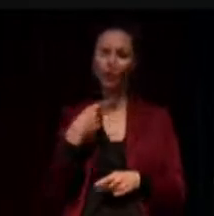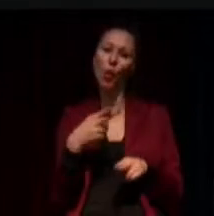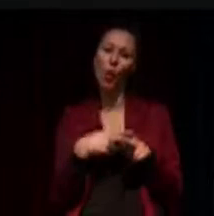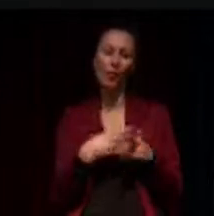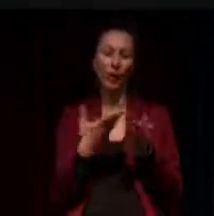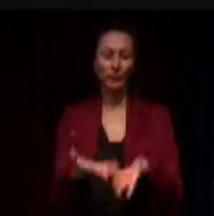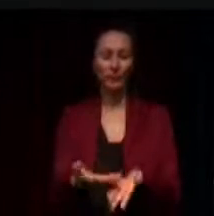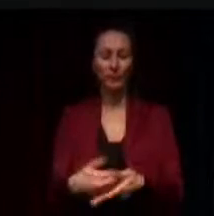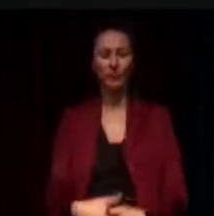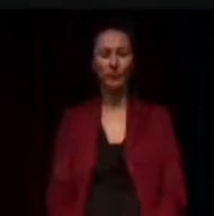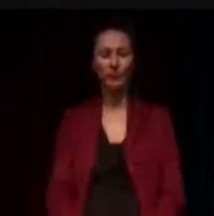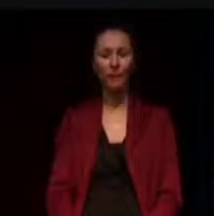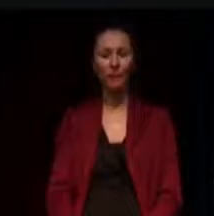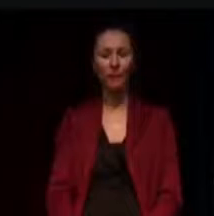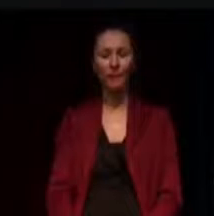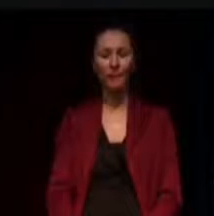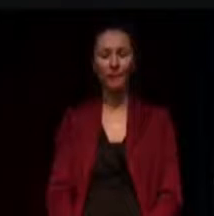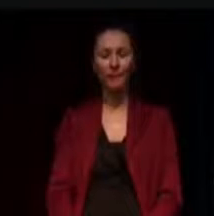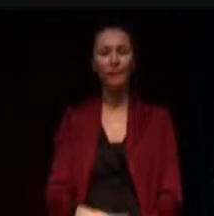örnekleri bunlar.